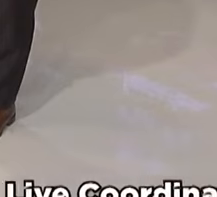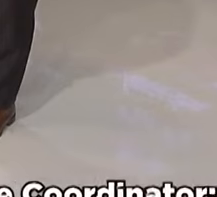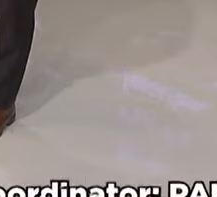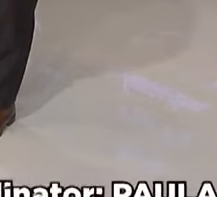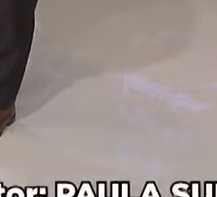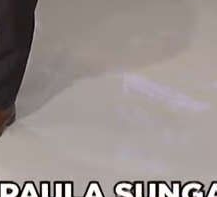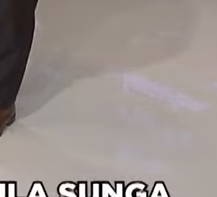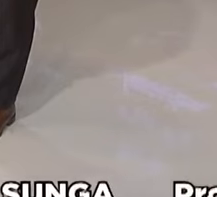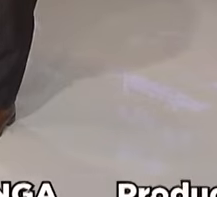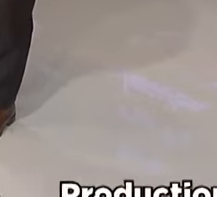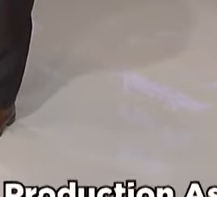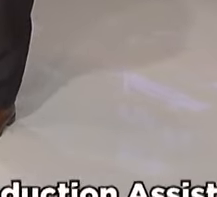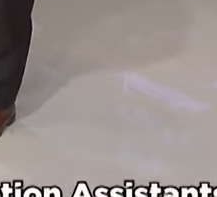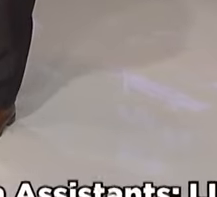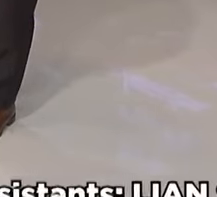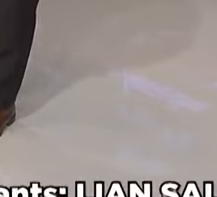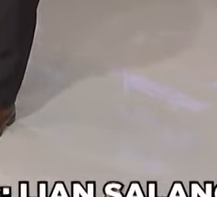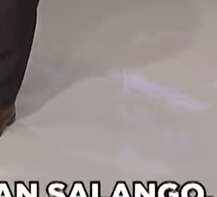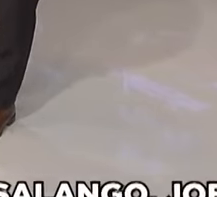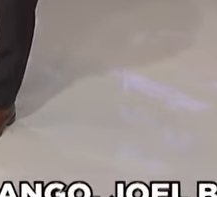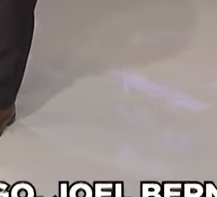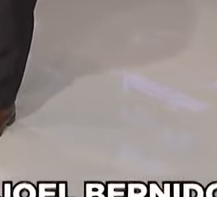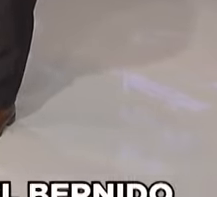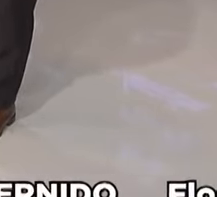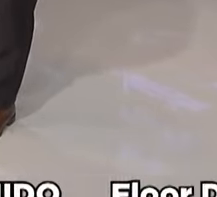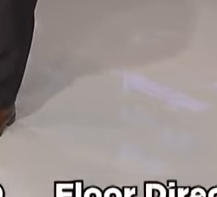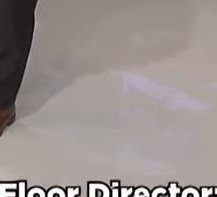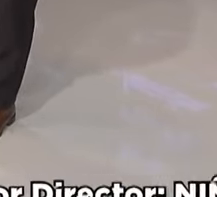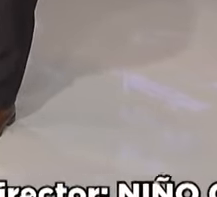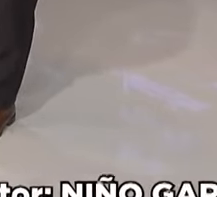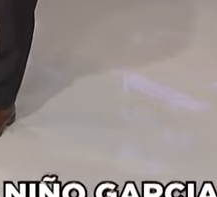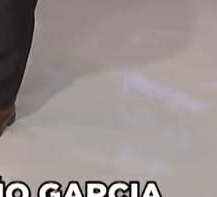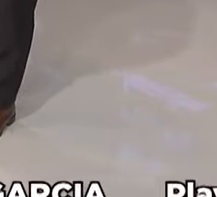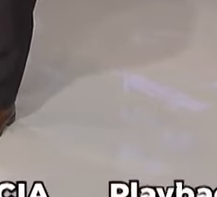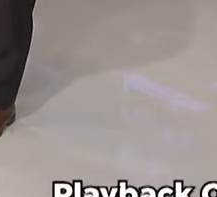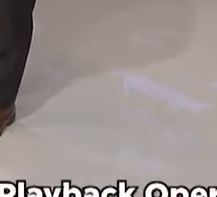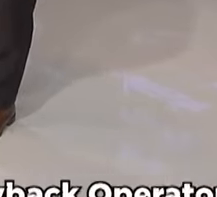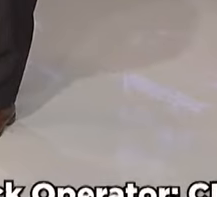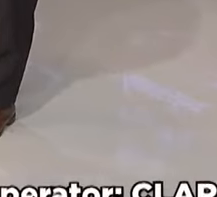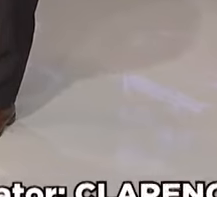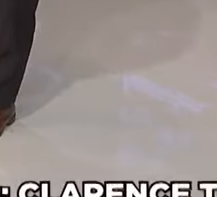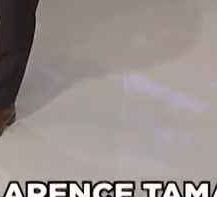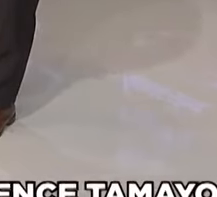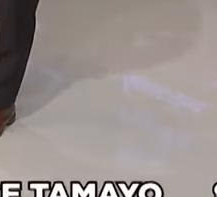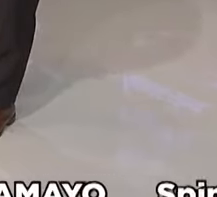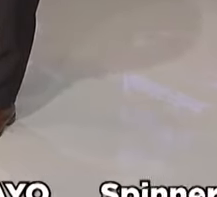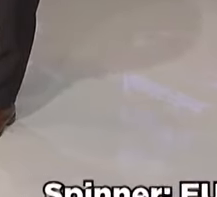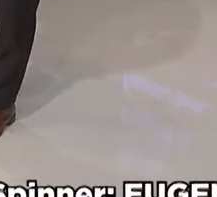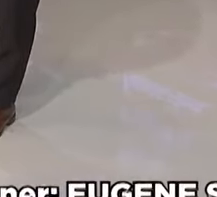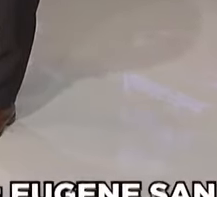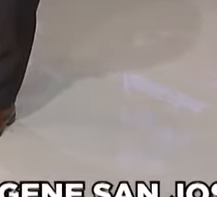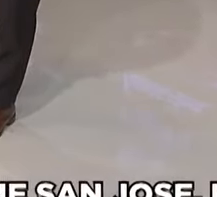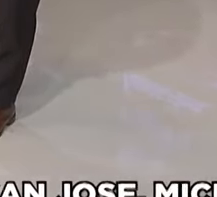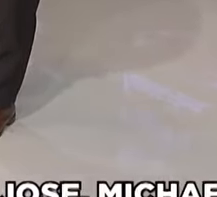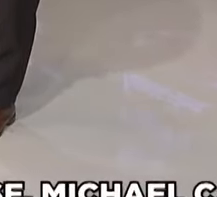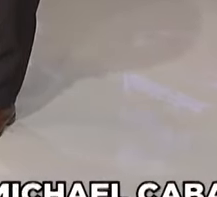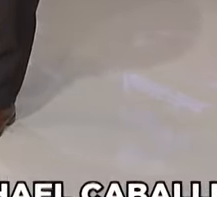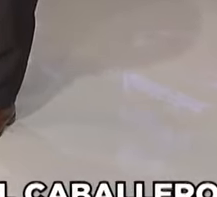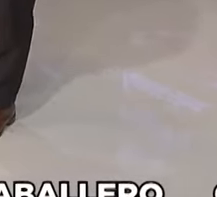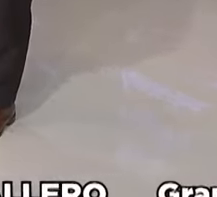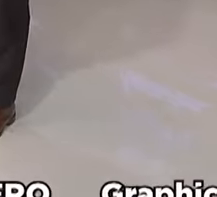mo na. Gusto mo mahilig ka sa makulay, di ba? Pupunta rin sa Davao yung pinakita mo. Maganda doon ha. Ang ganda ng resort. Pag